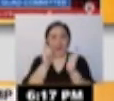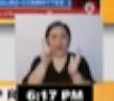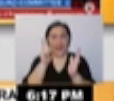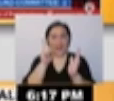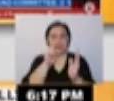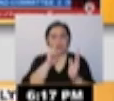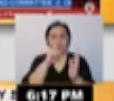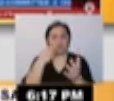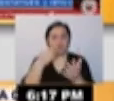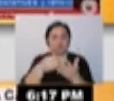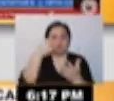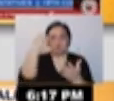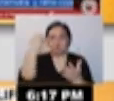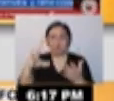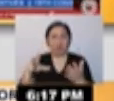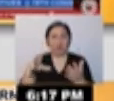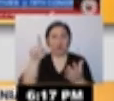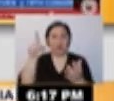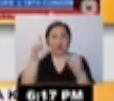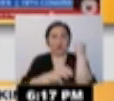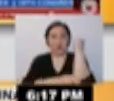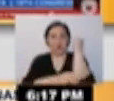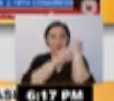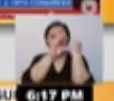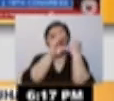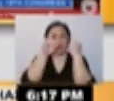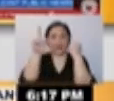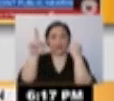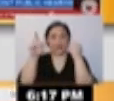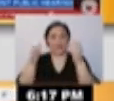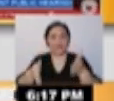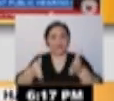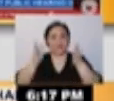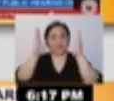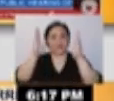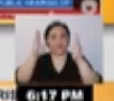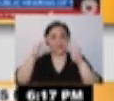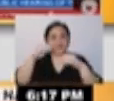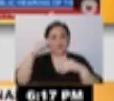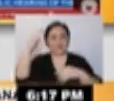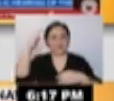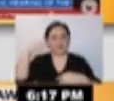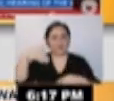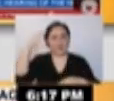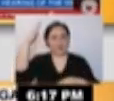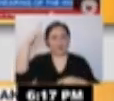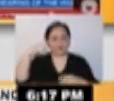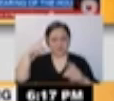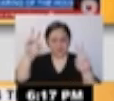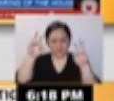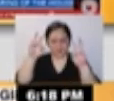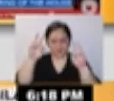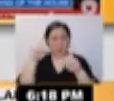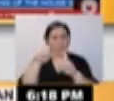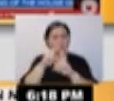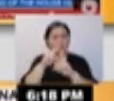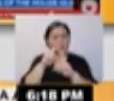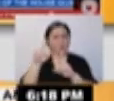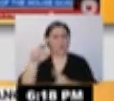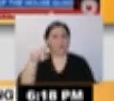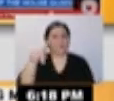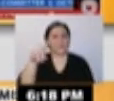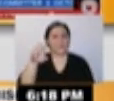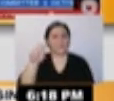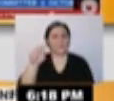napakamahal na condominium building. Doon siya sa yung pinakamataas nga. Anong tawag ng term niyan? Penthouse nakatira. Opo.